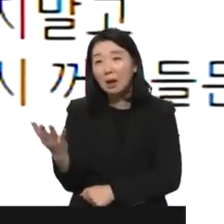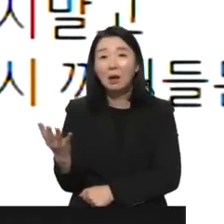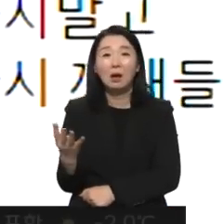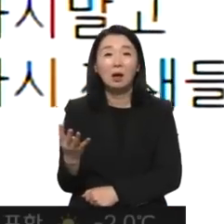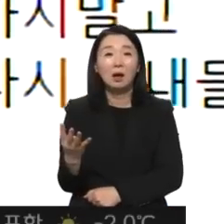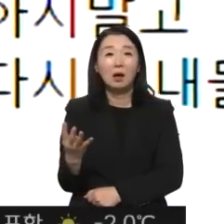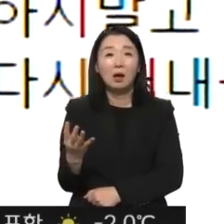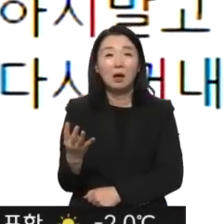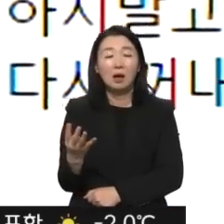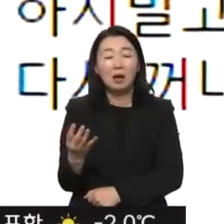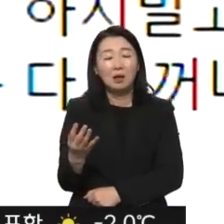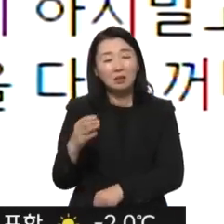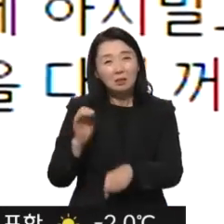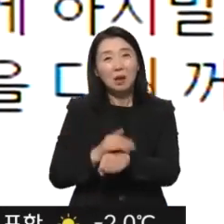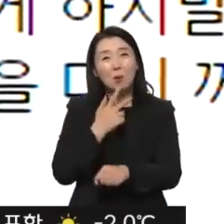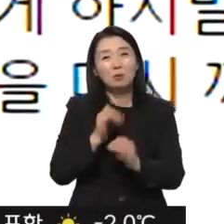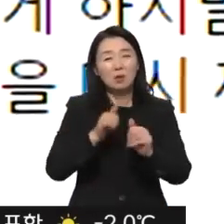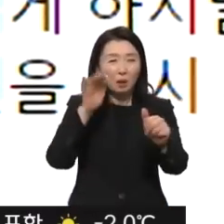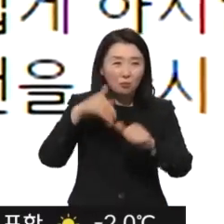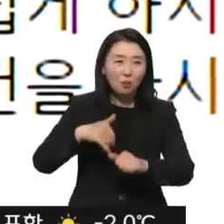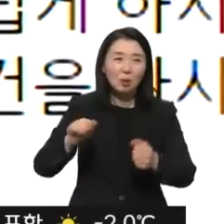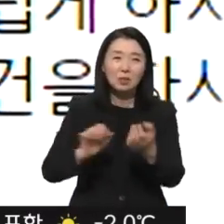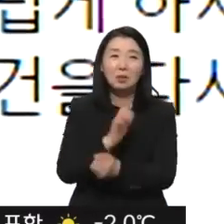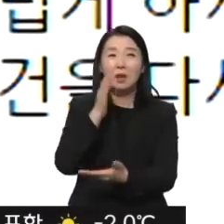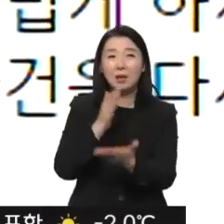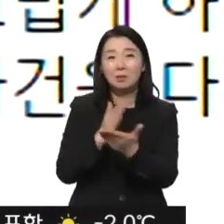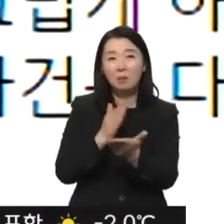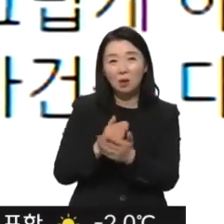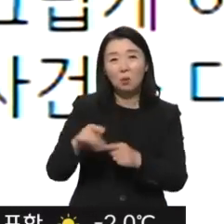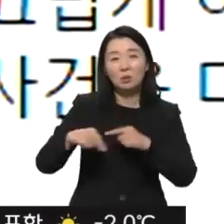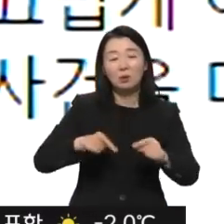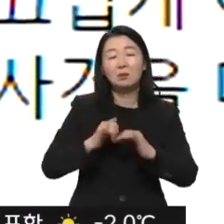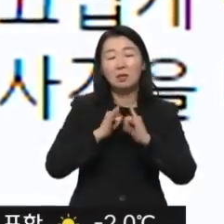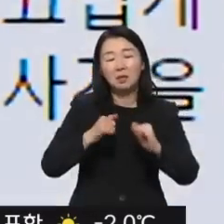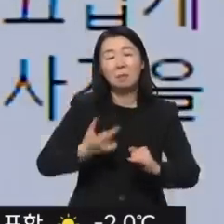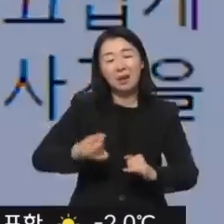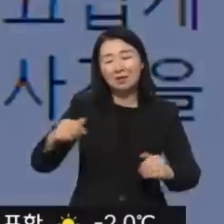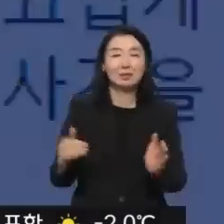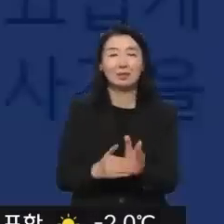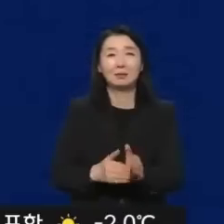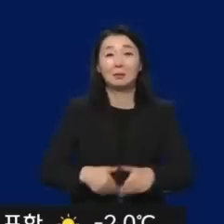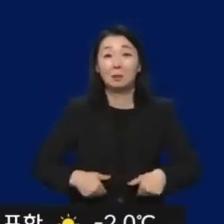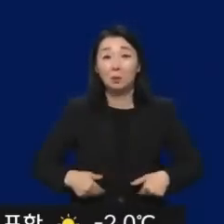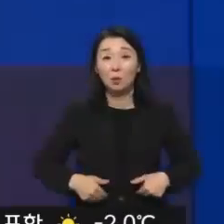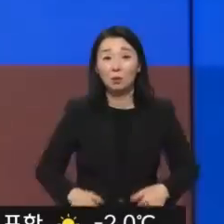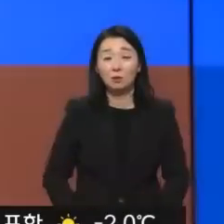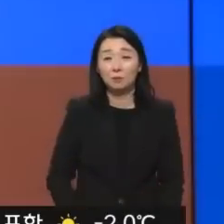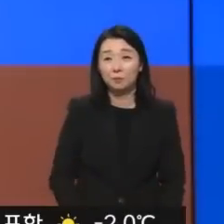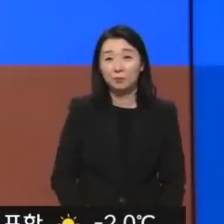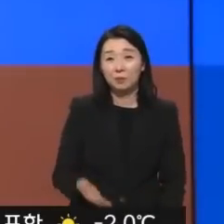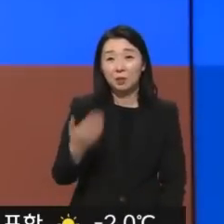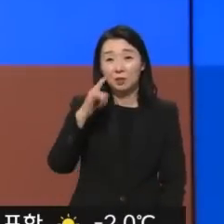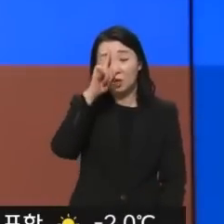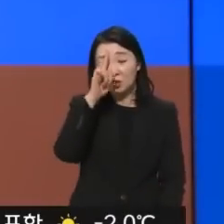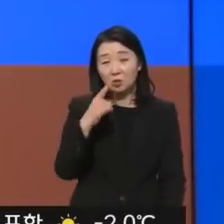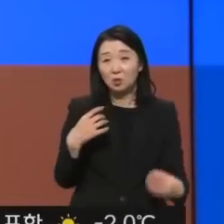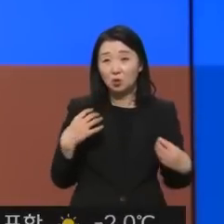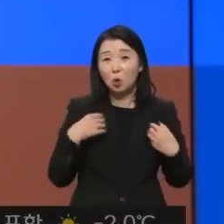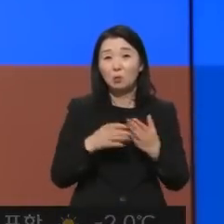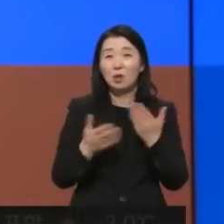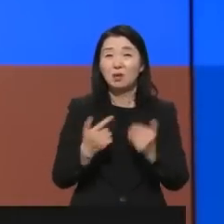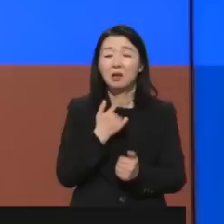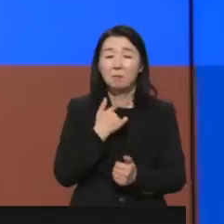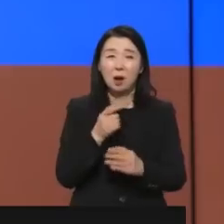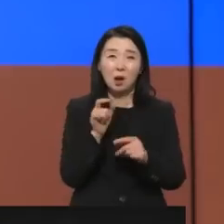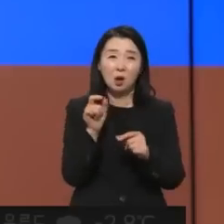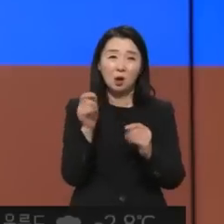M1 사람들 불러다가 나라 시끄럽게 하지 말고 정치한 사람들끼리 빨리 끝내자고 했습니다. 전 정부에서 일했던 공무원들까지